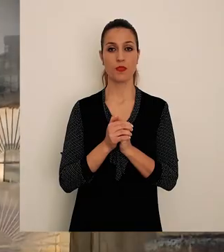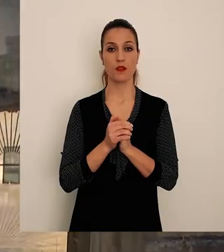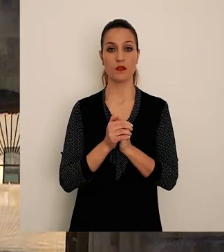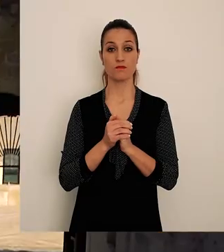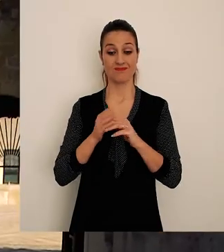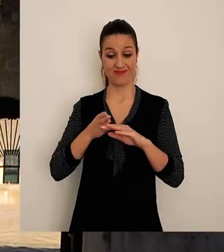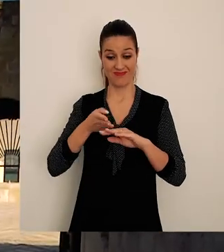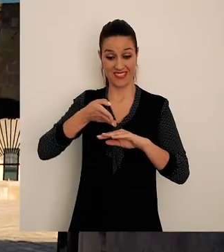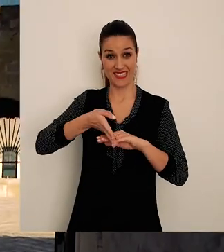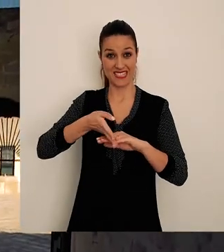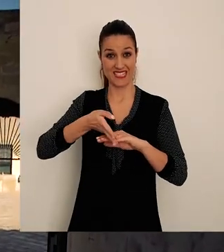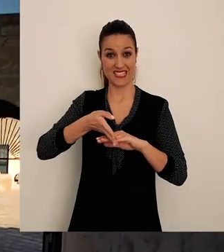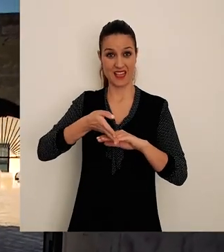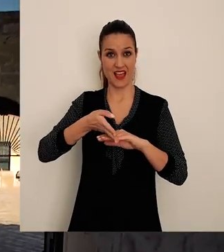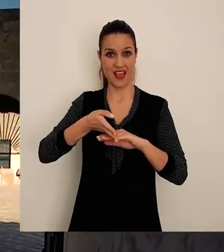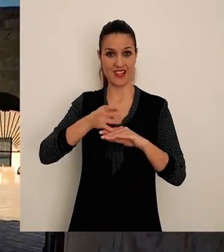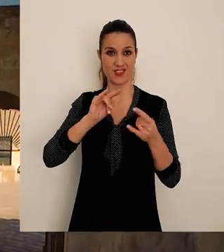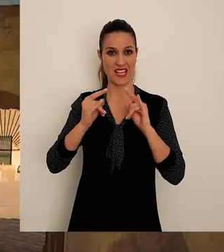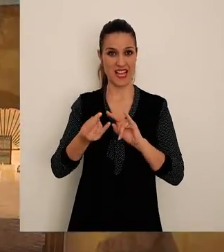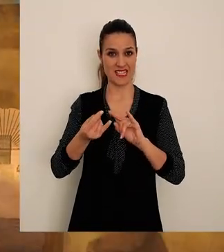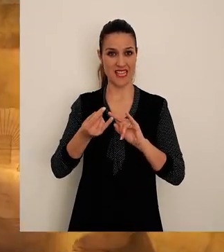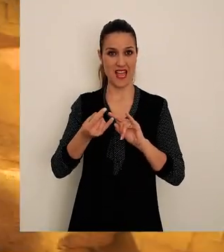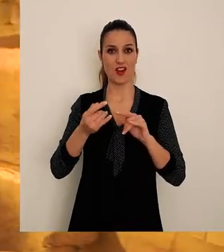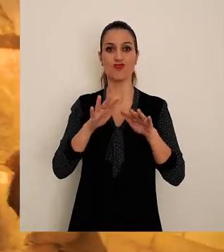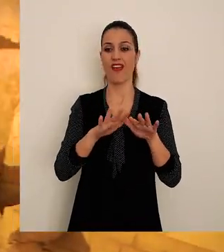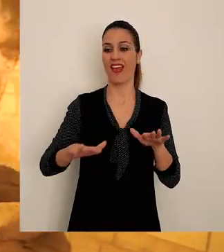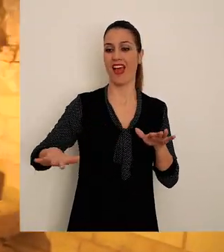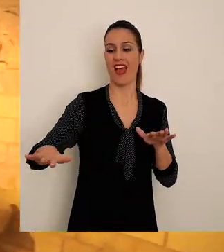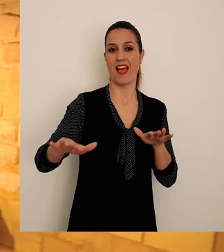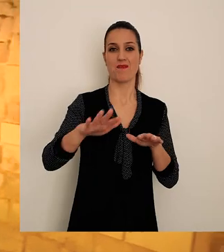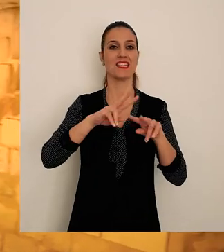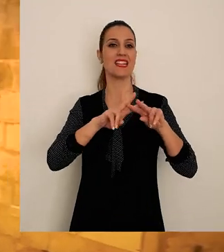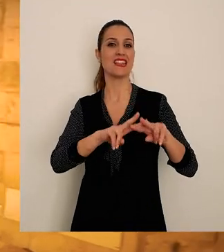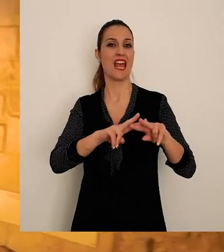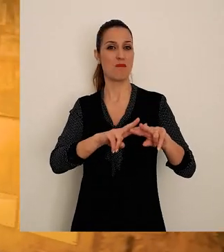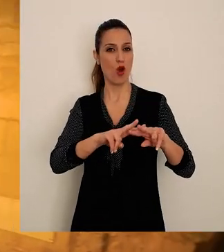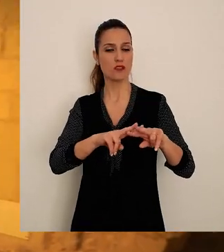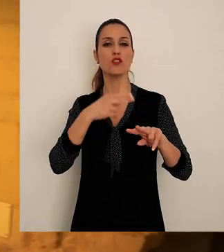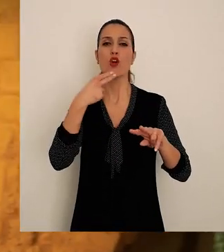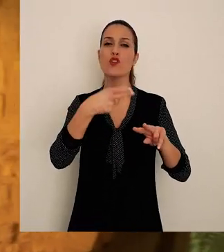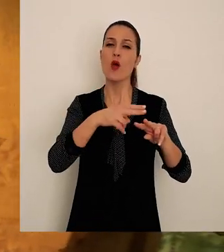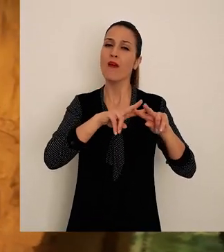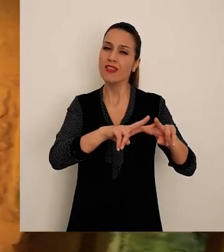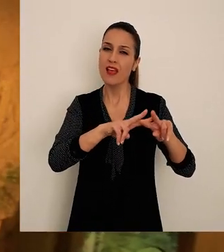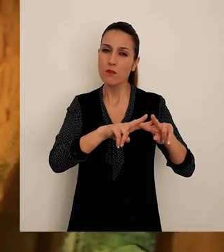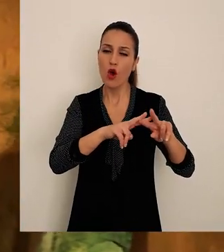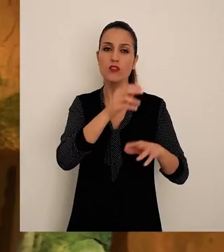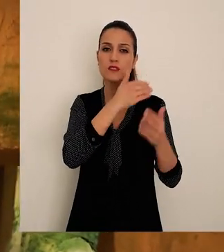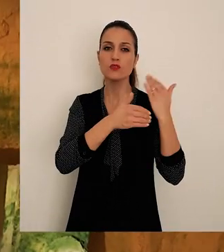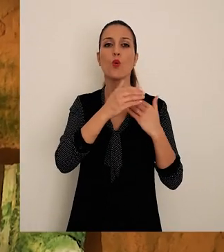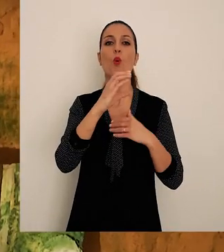L'androne di accesso al castello immette al piano inferiore, dove erano presenti gli ambienti di deposito chiamati in passato le